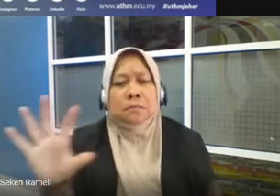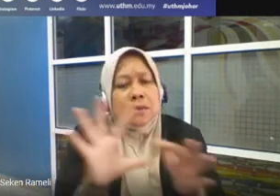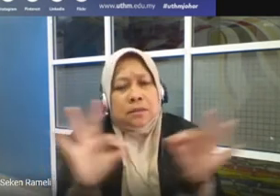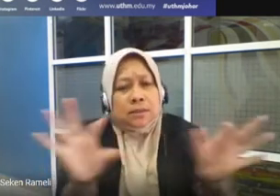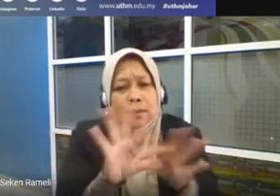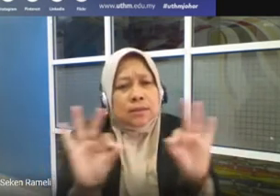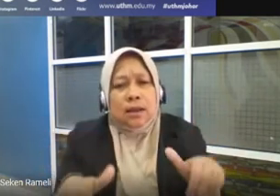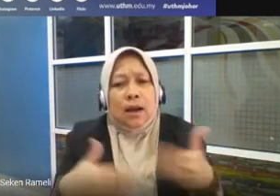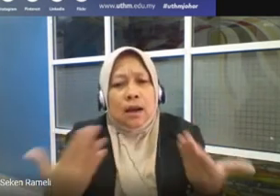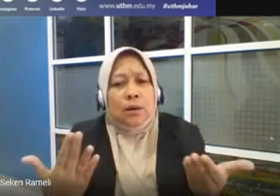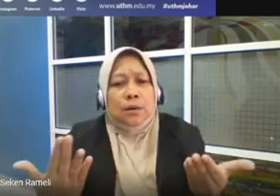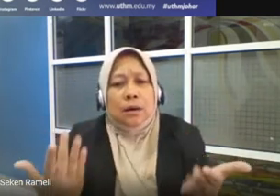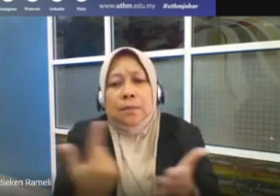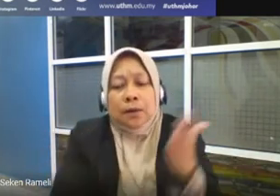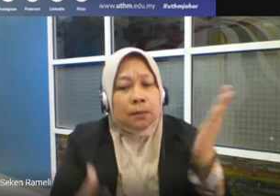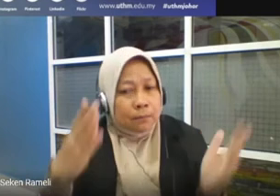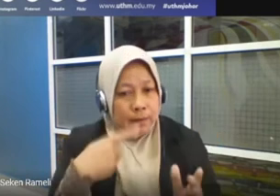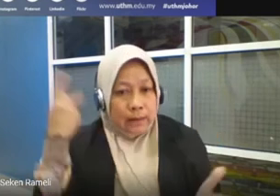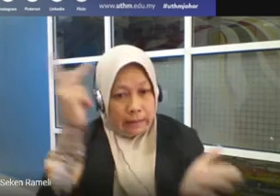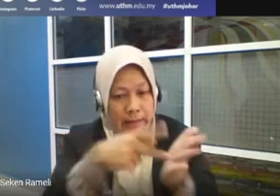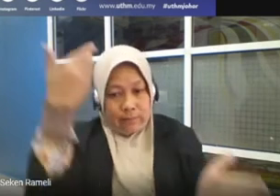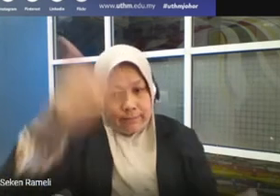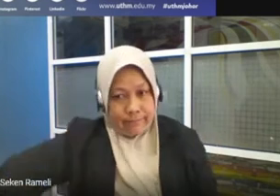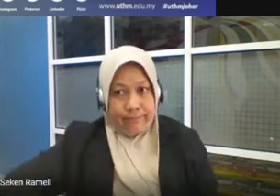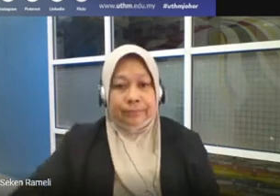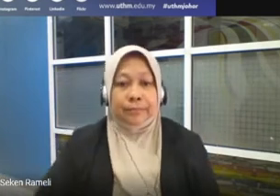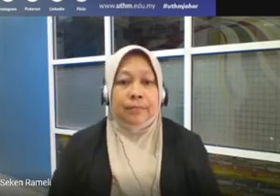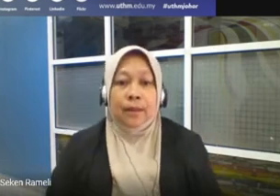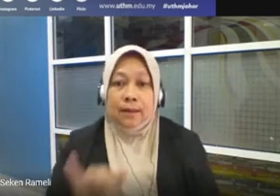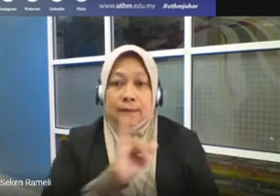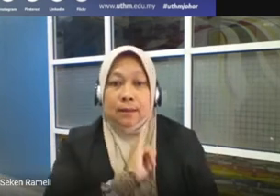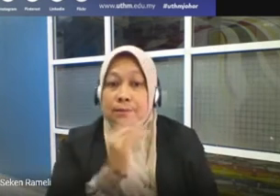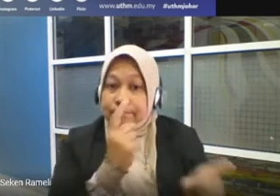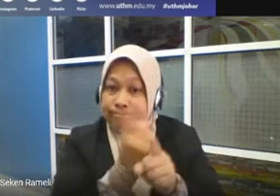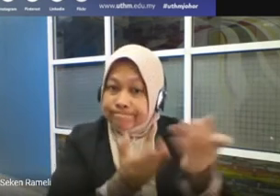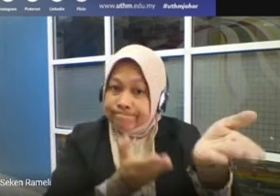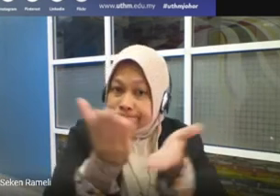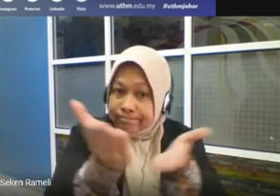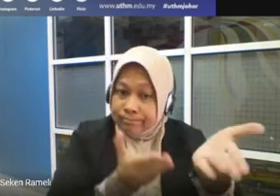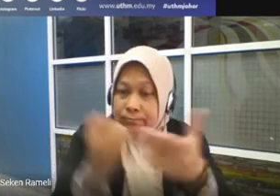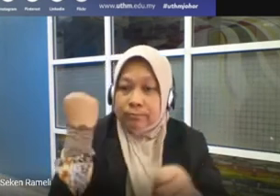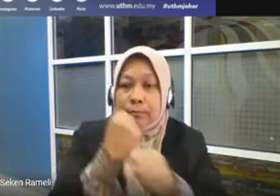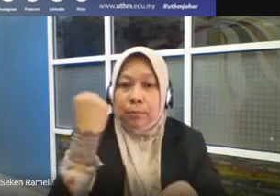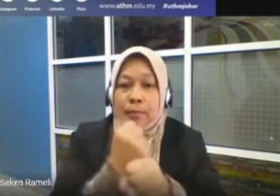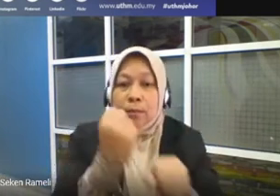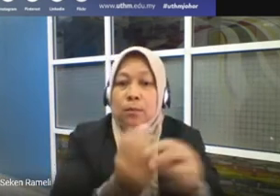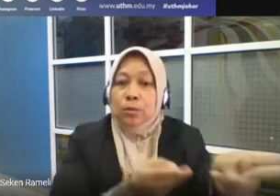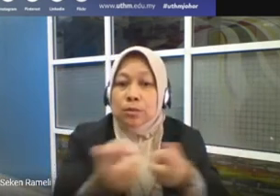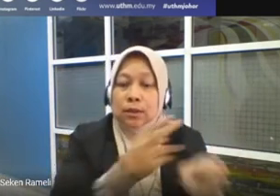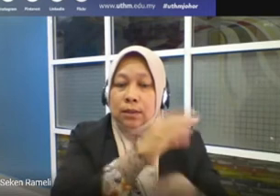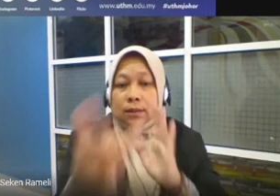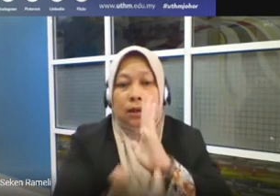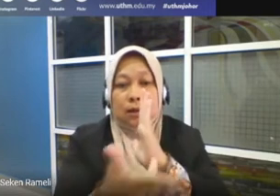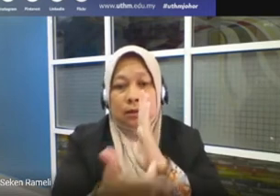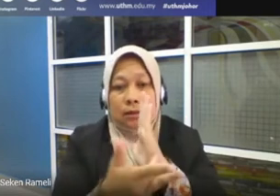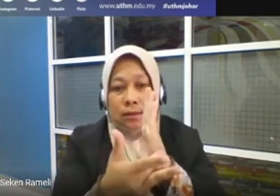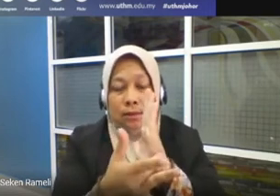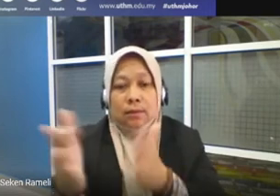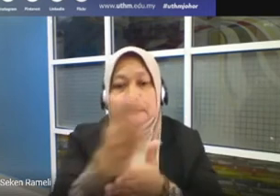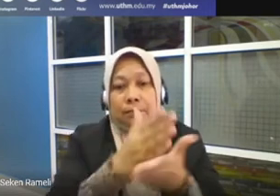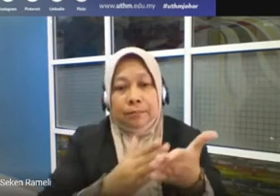sedikit sedikit tentang pengenalan diri saya lah. Jadi sekarang ni saya berkhidmat di Jabatan Pengurusan dan Teknologi, Fakulti